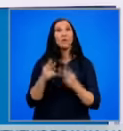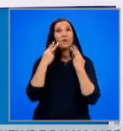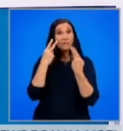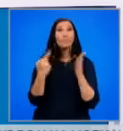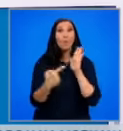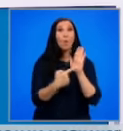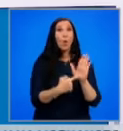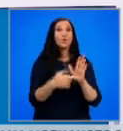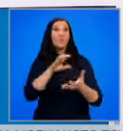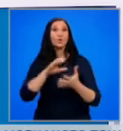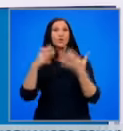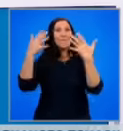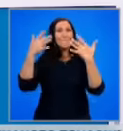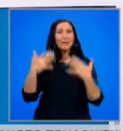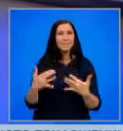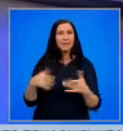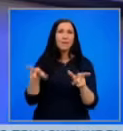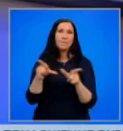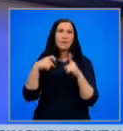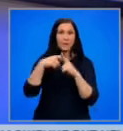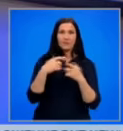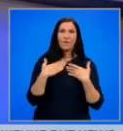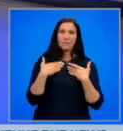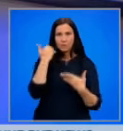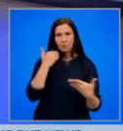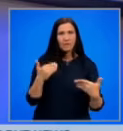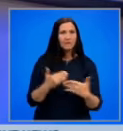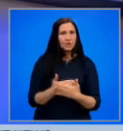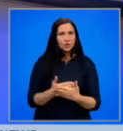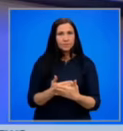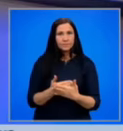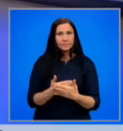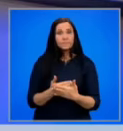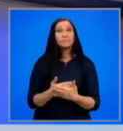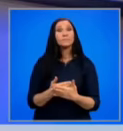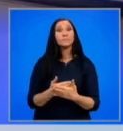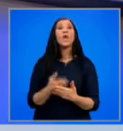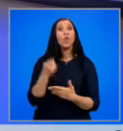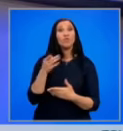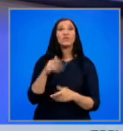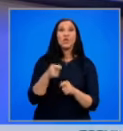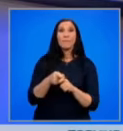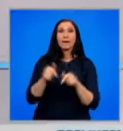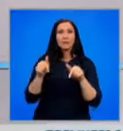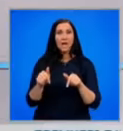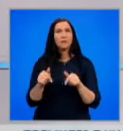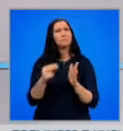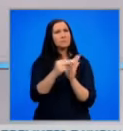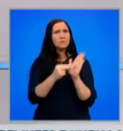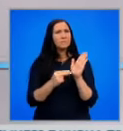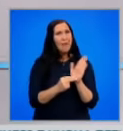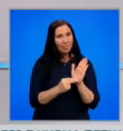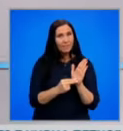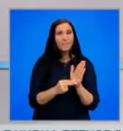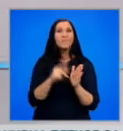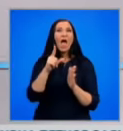какво показва обаче политическата математика. Милена Кирова е при нас. Добър вечер. Добър вечер. Точно това ще направим сега. Ще посмятаме.